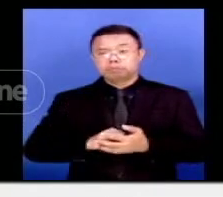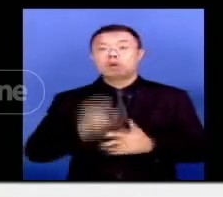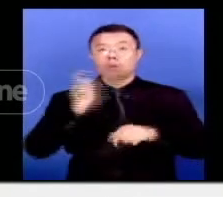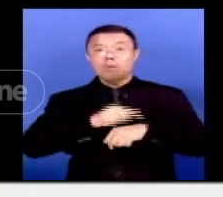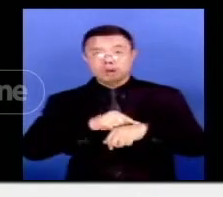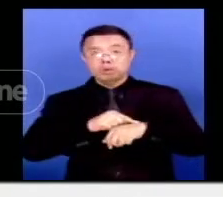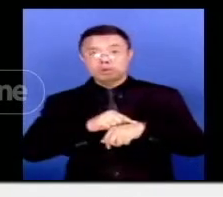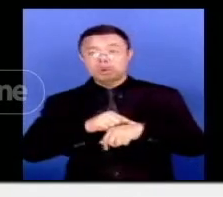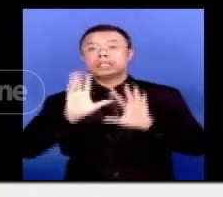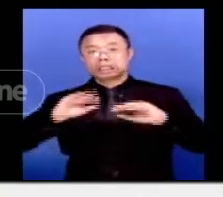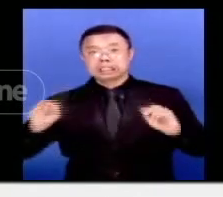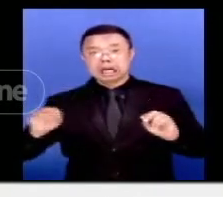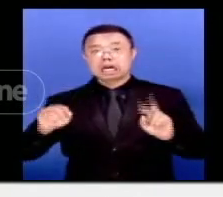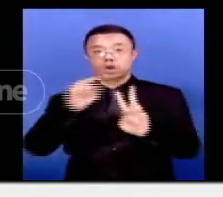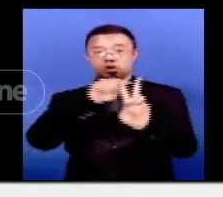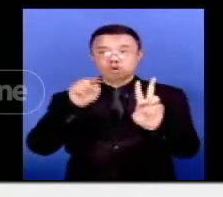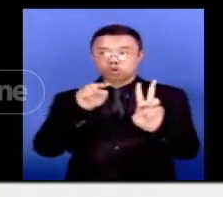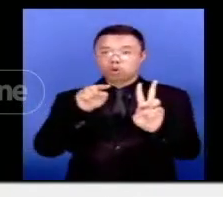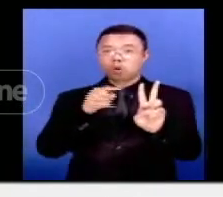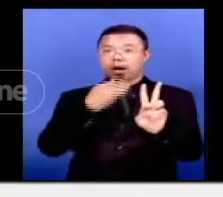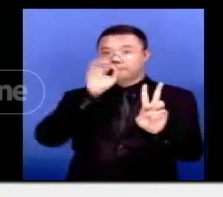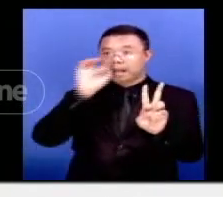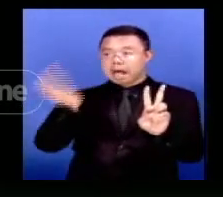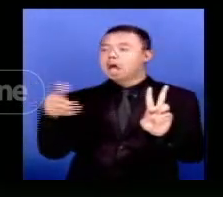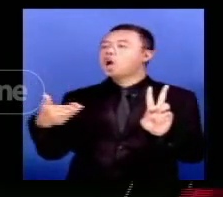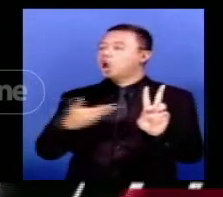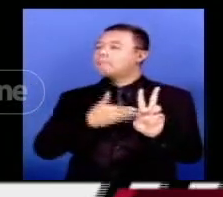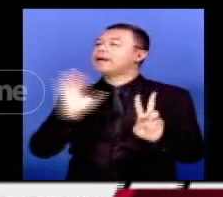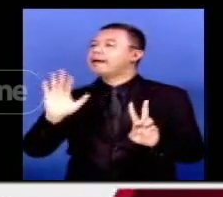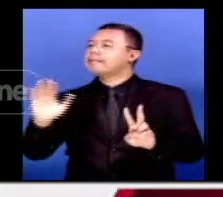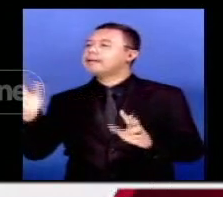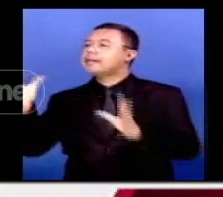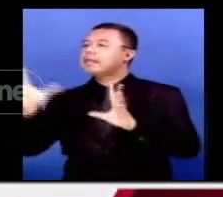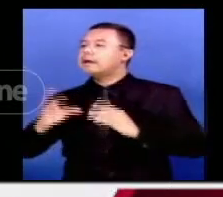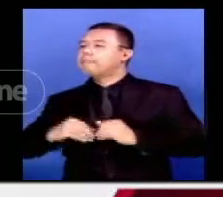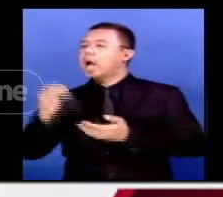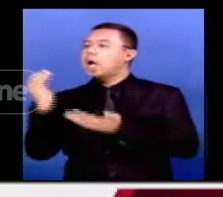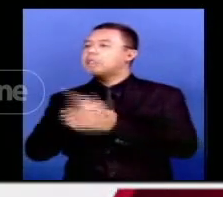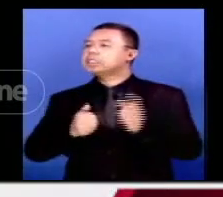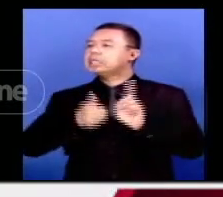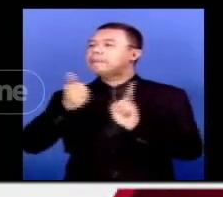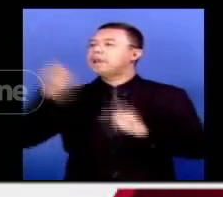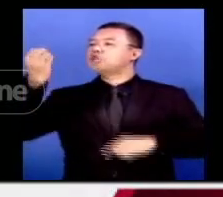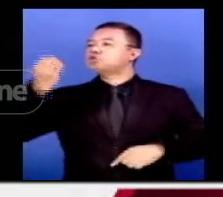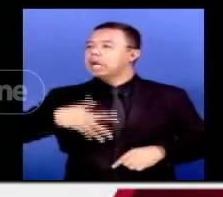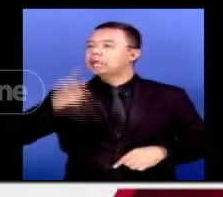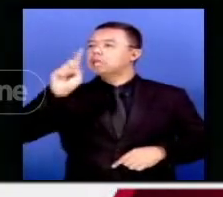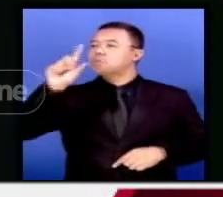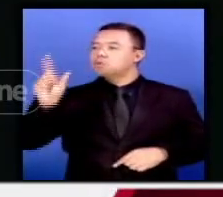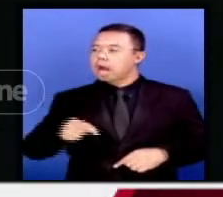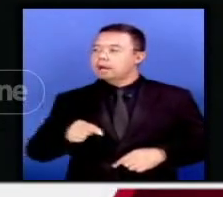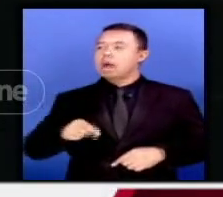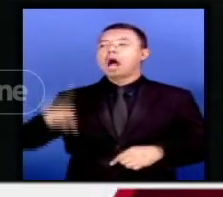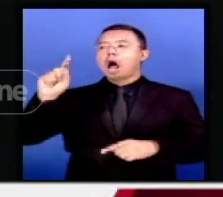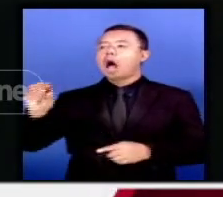Saat menjalankan aksinya, pelaku menjanjikan korban akan menerima gaji sekitar 16 juta rupiah per bulan dan